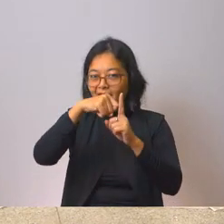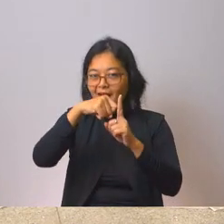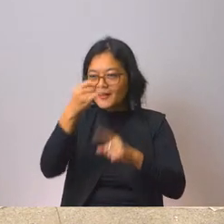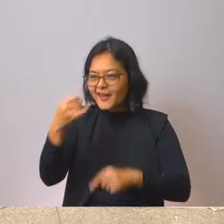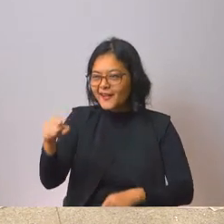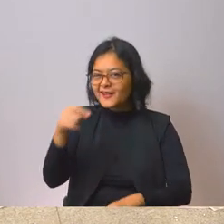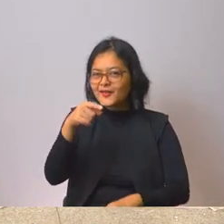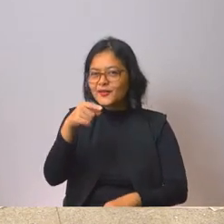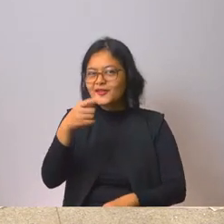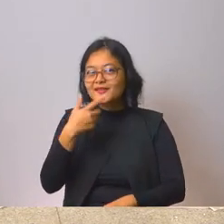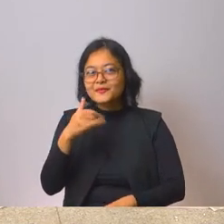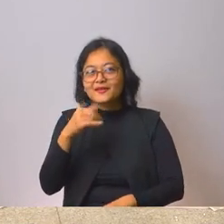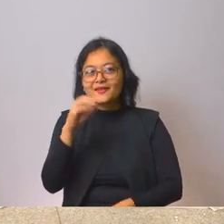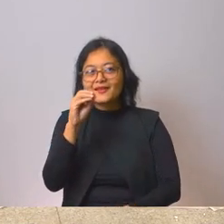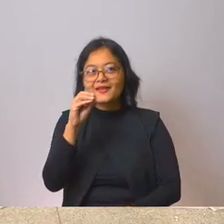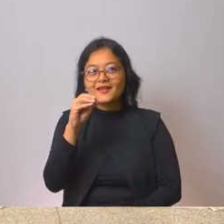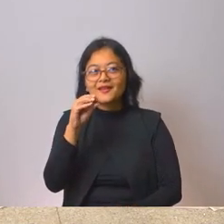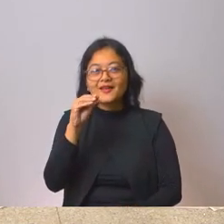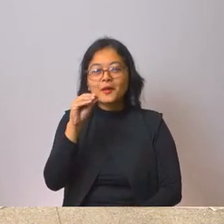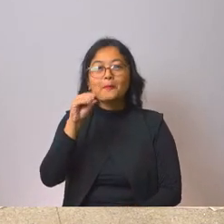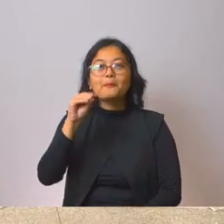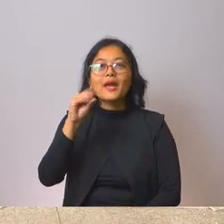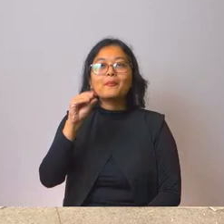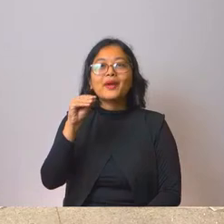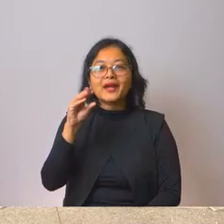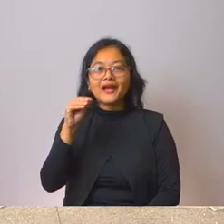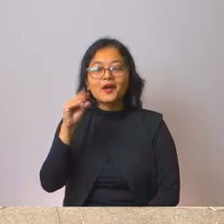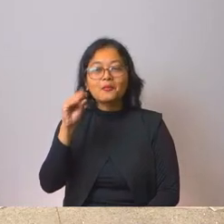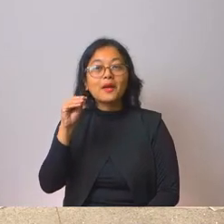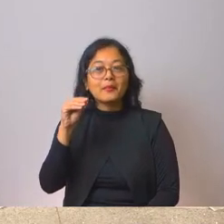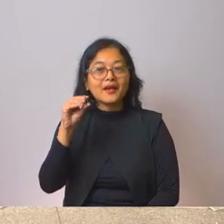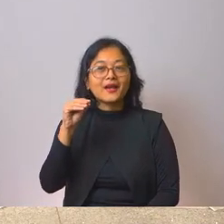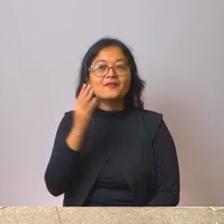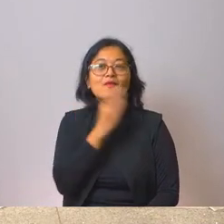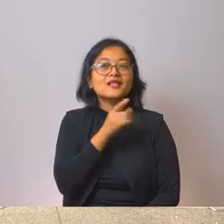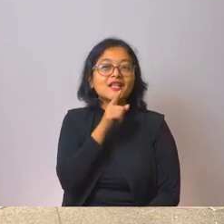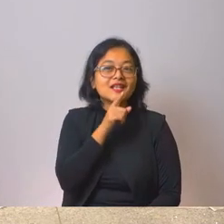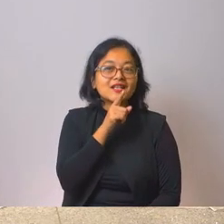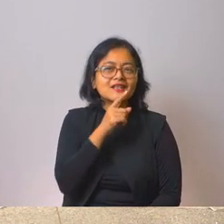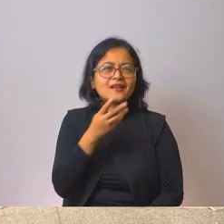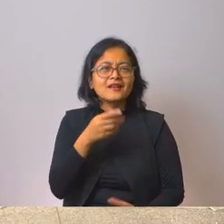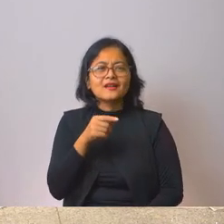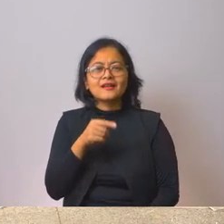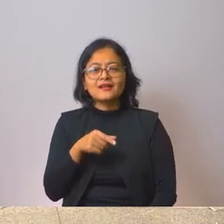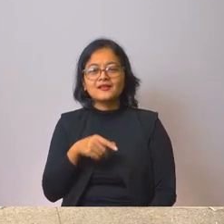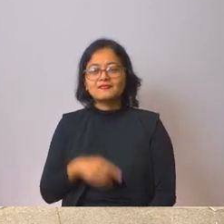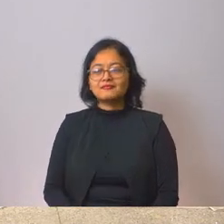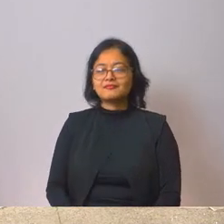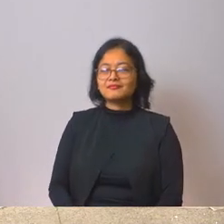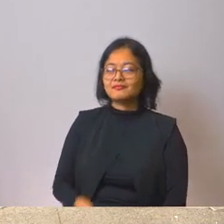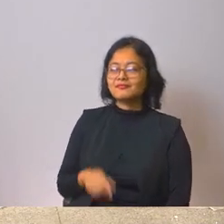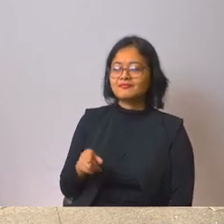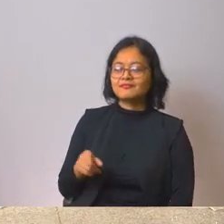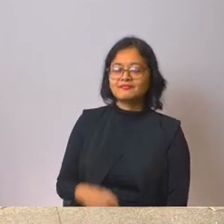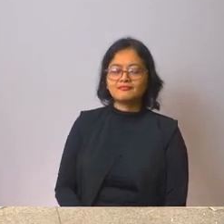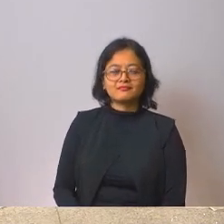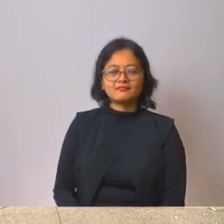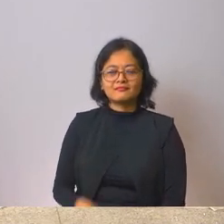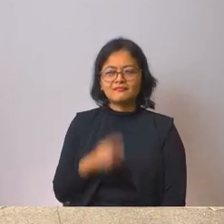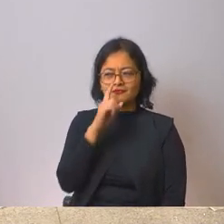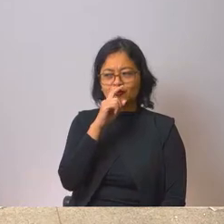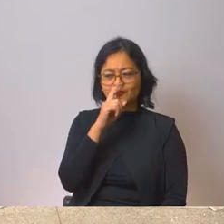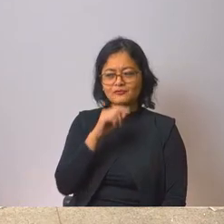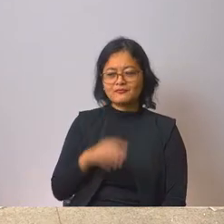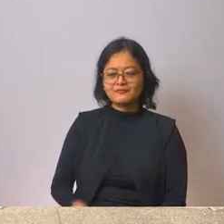gak? Gak lucu, garing. Pertamanya saya cuma bilang, garing ya gitu ya. Ih